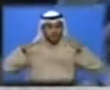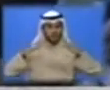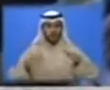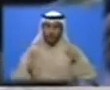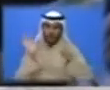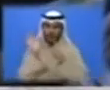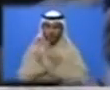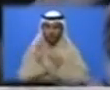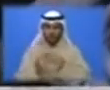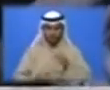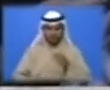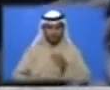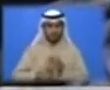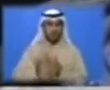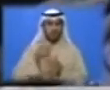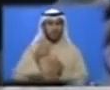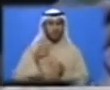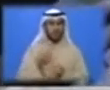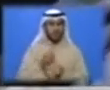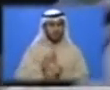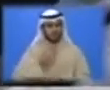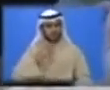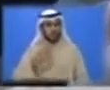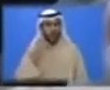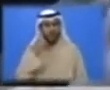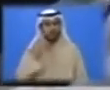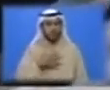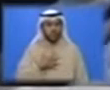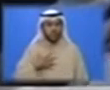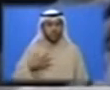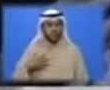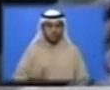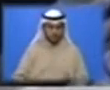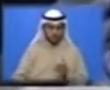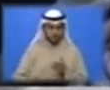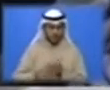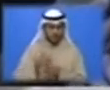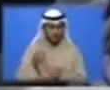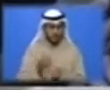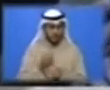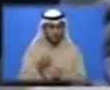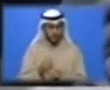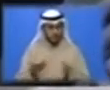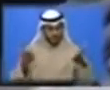حققت المزيد من النجاحات، نتمنى لها أن تتواصل بقيادة